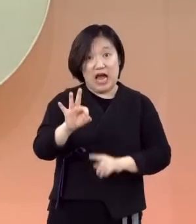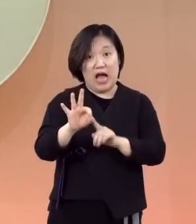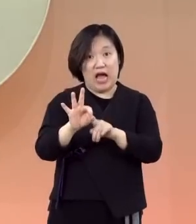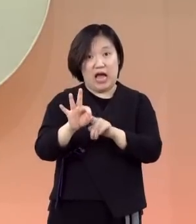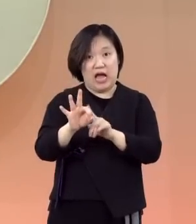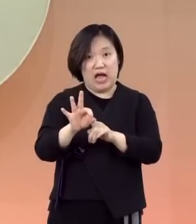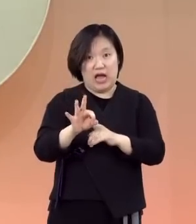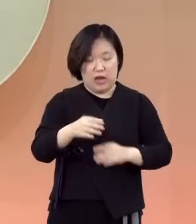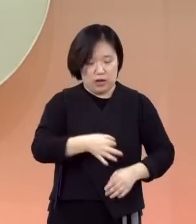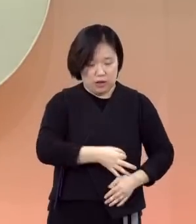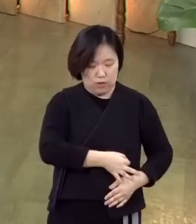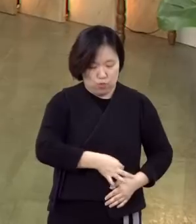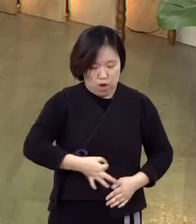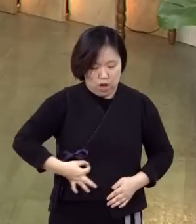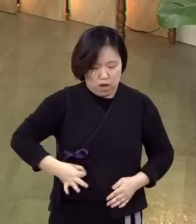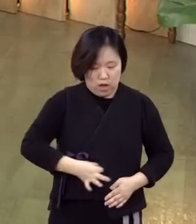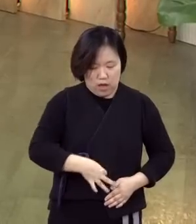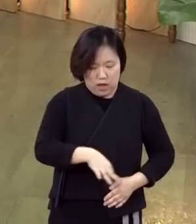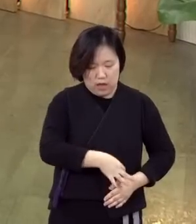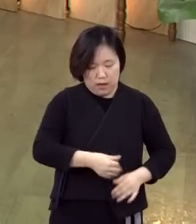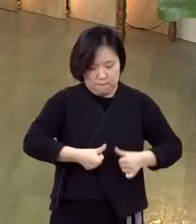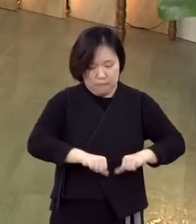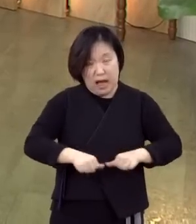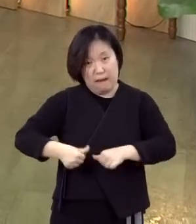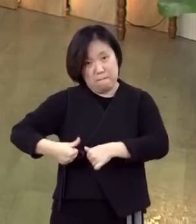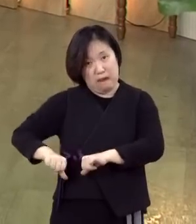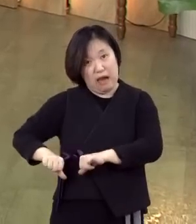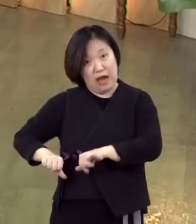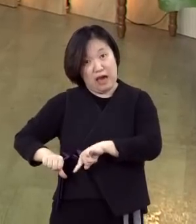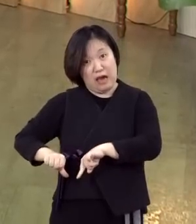췌장파열.모르겠습니다.